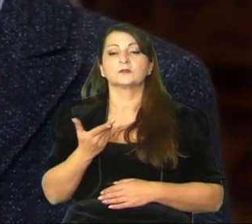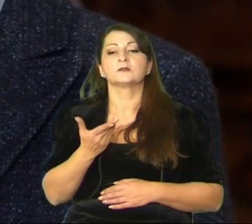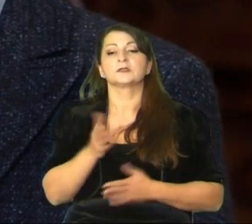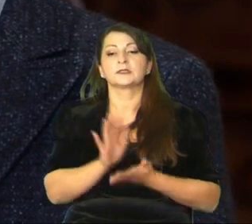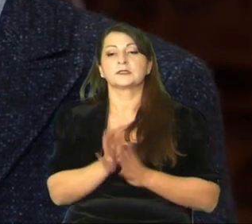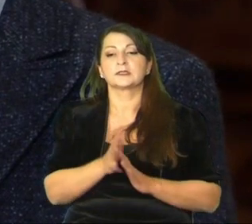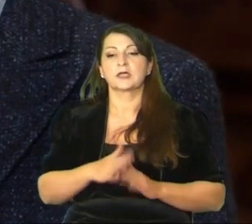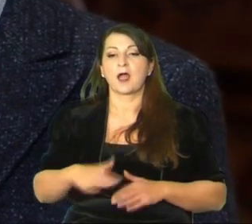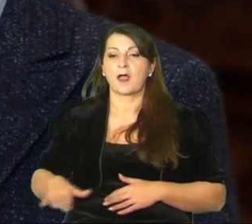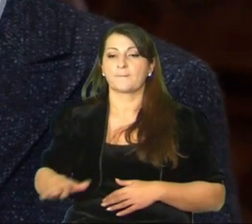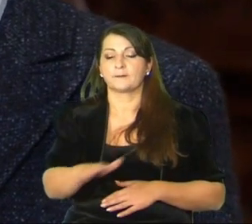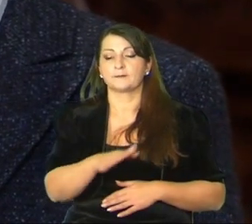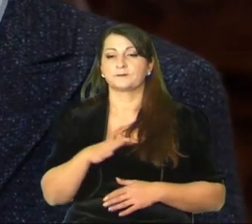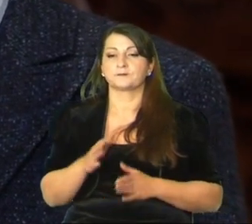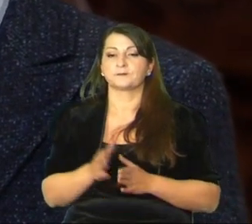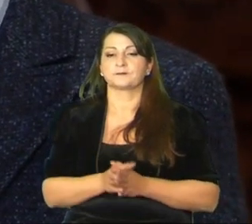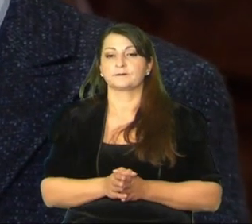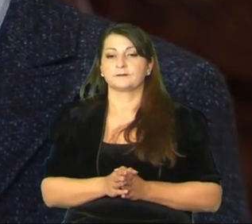zemi.